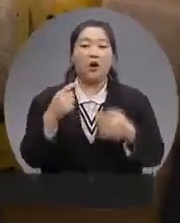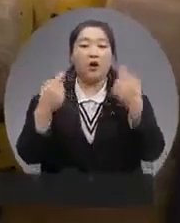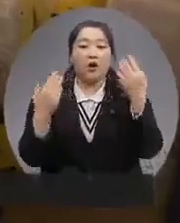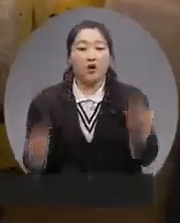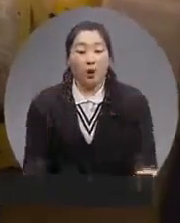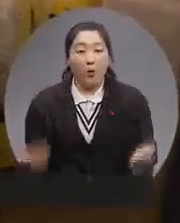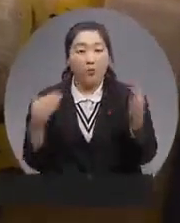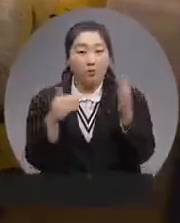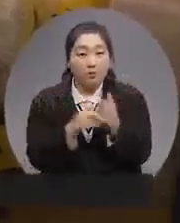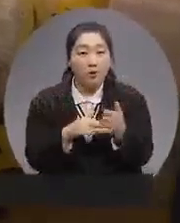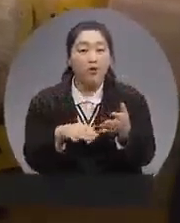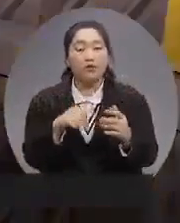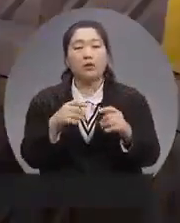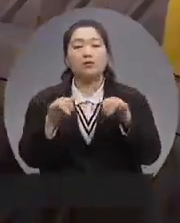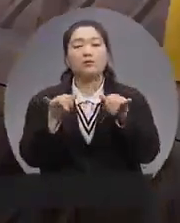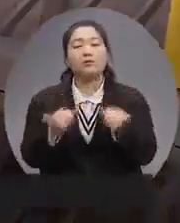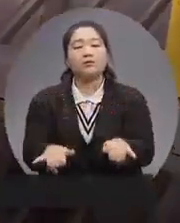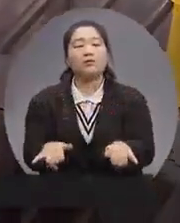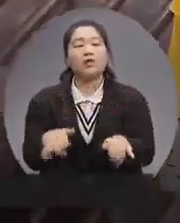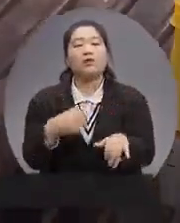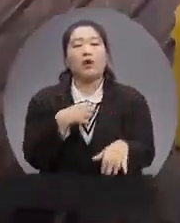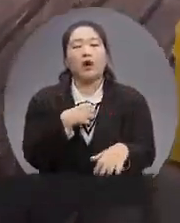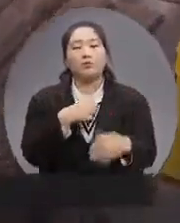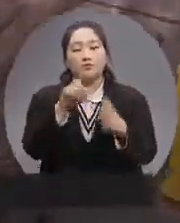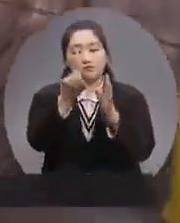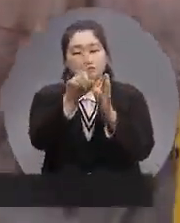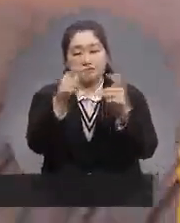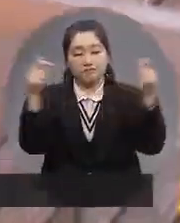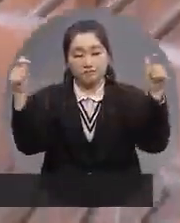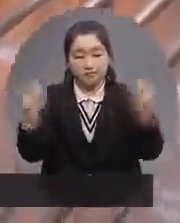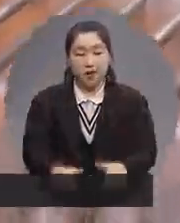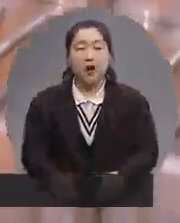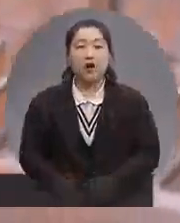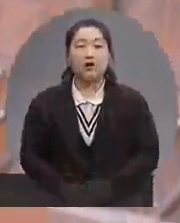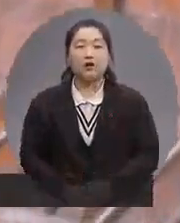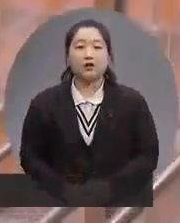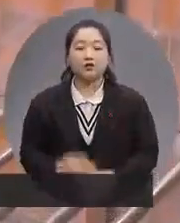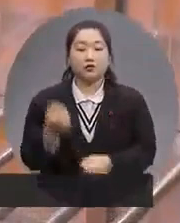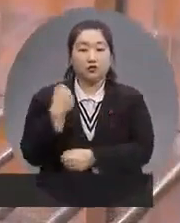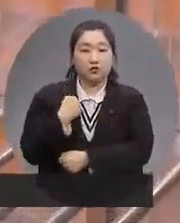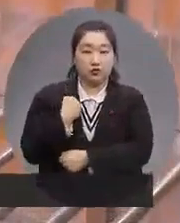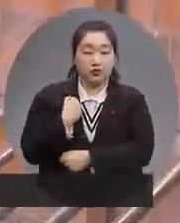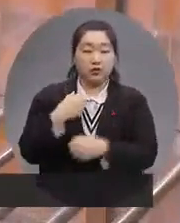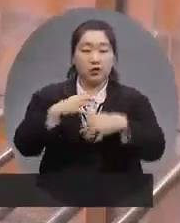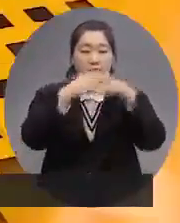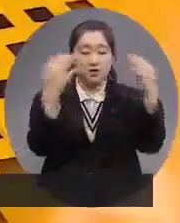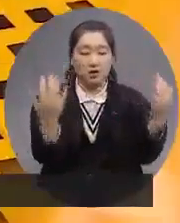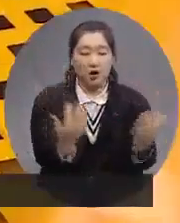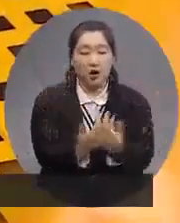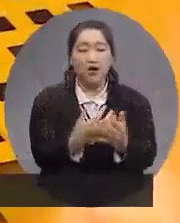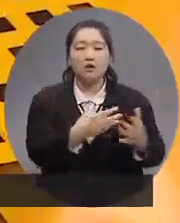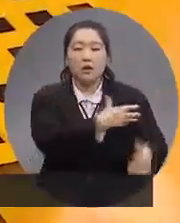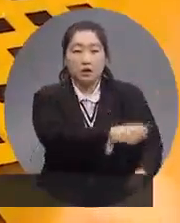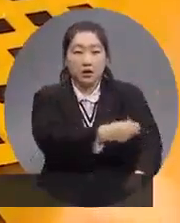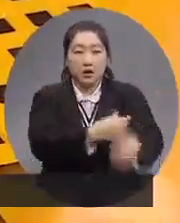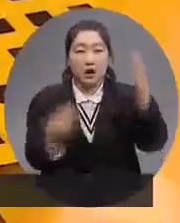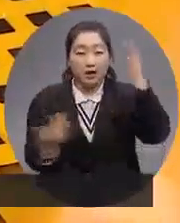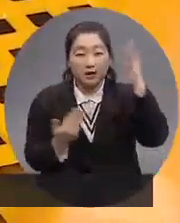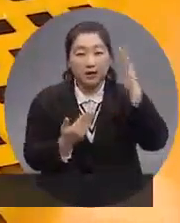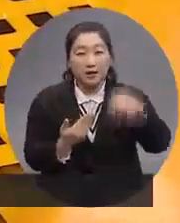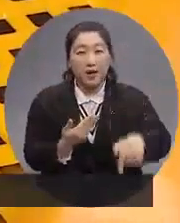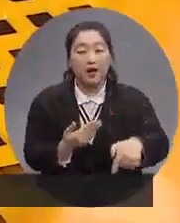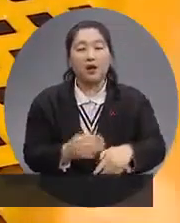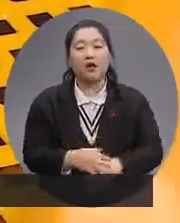연휴가 지나면서 경계 가까운 수준까지 급감했습니다. 군부대와 함께 헌혈의 절반을 차지하던 학생들이